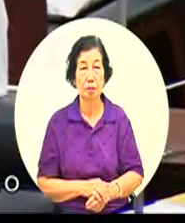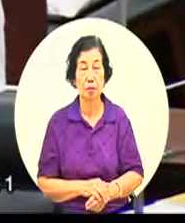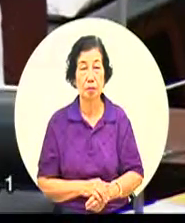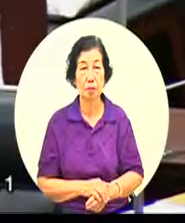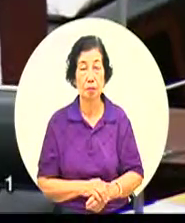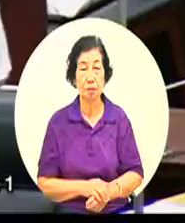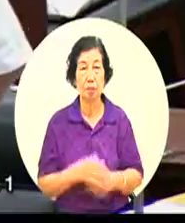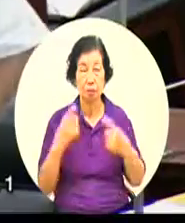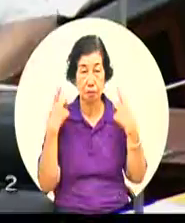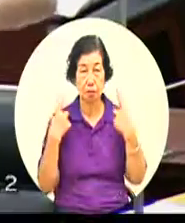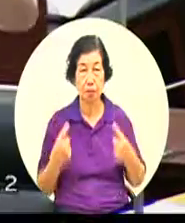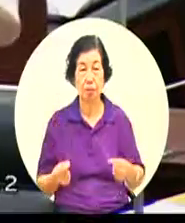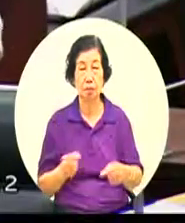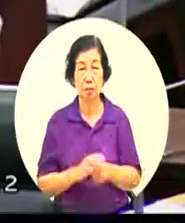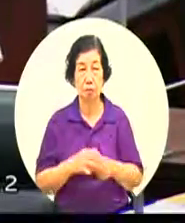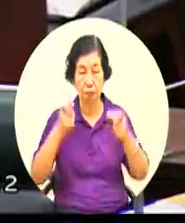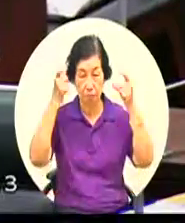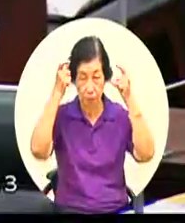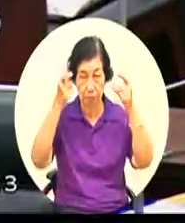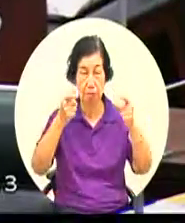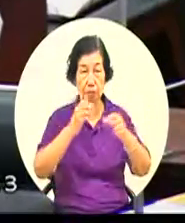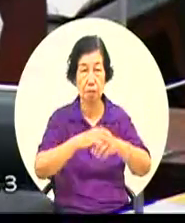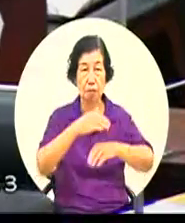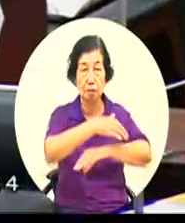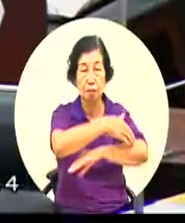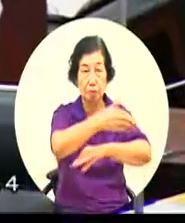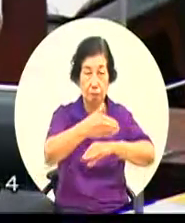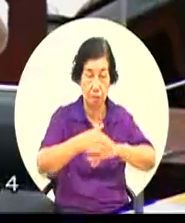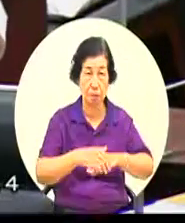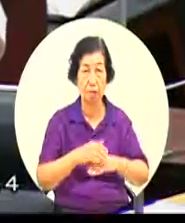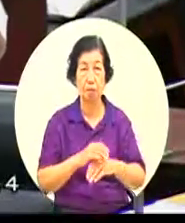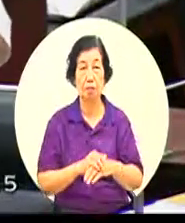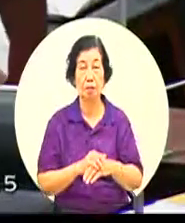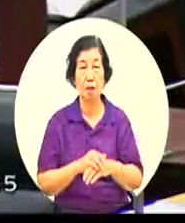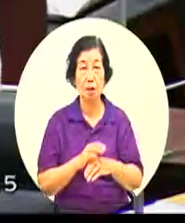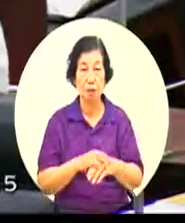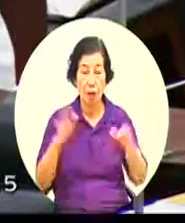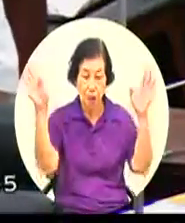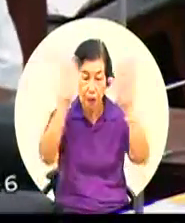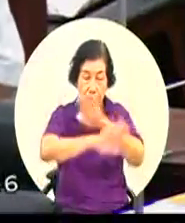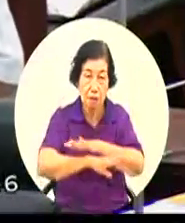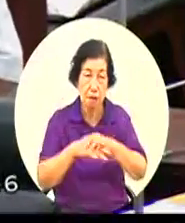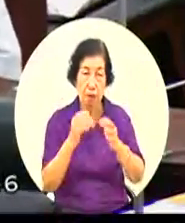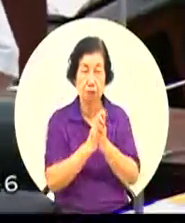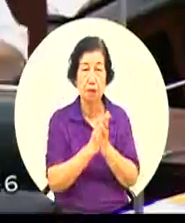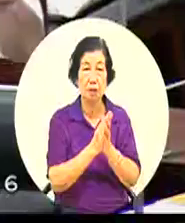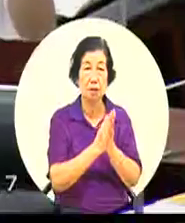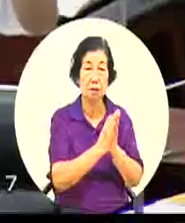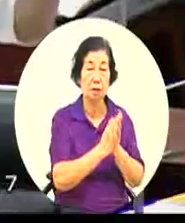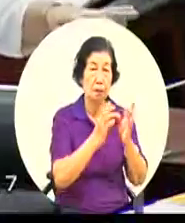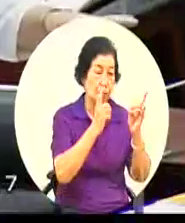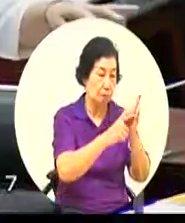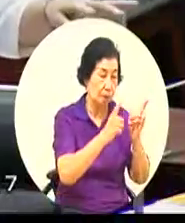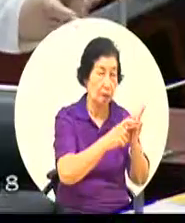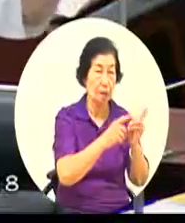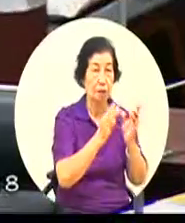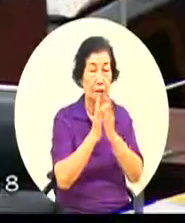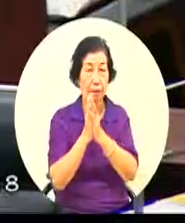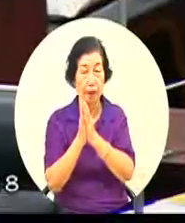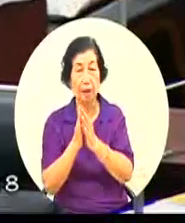地高雄县那时候业绩有三个地方，大乌龙， 哪